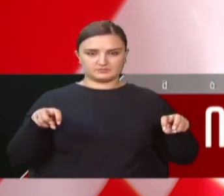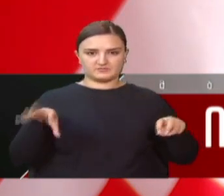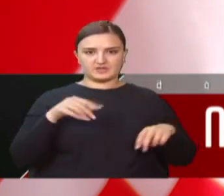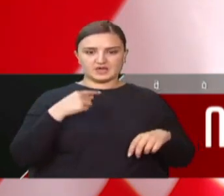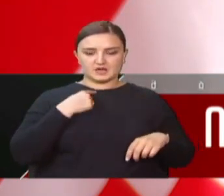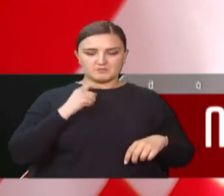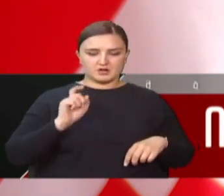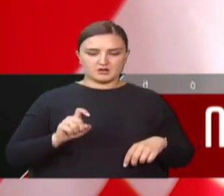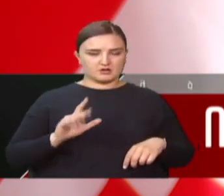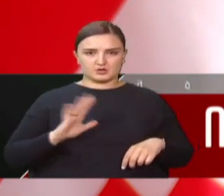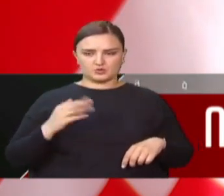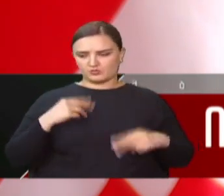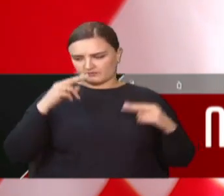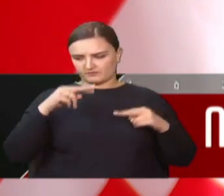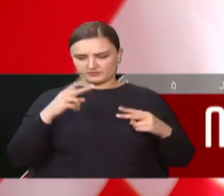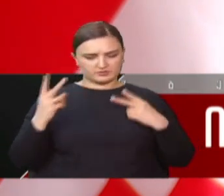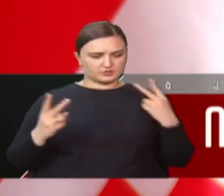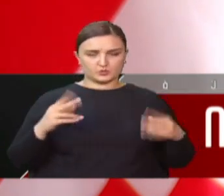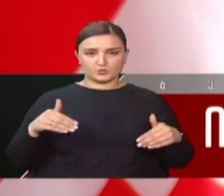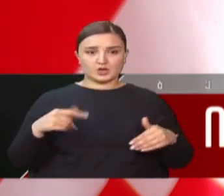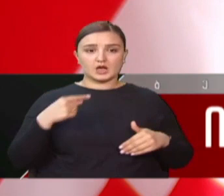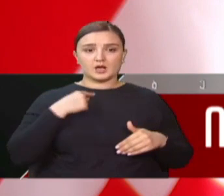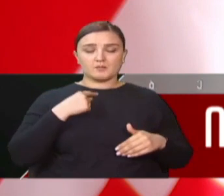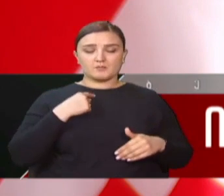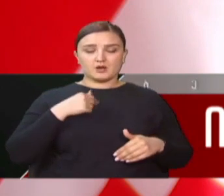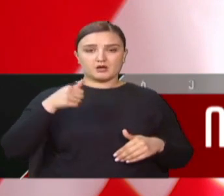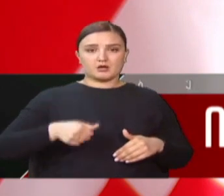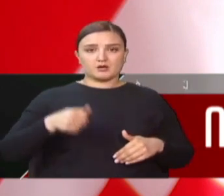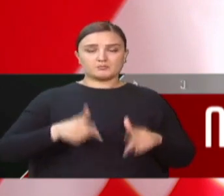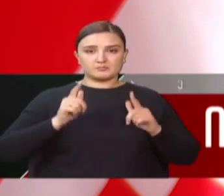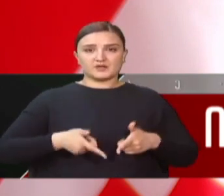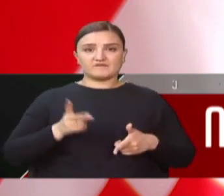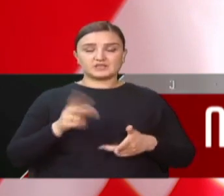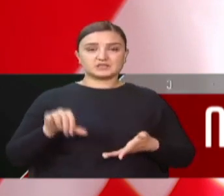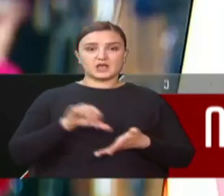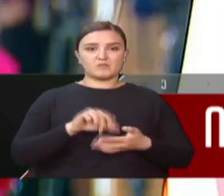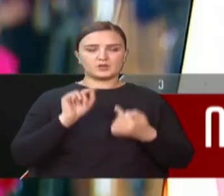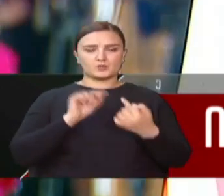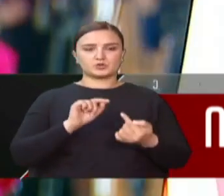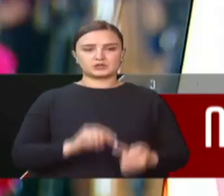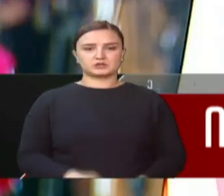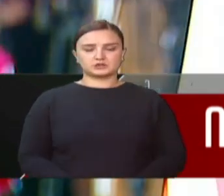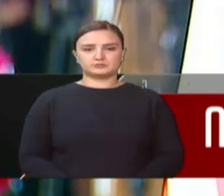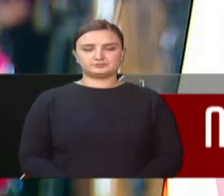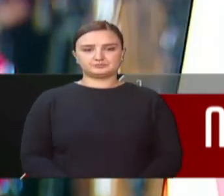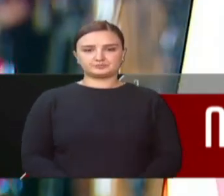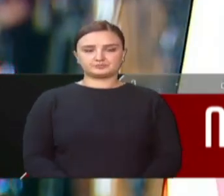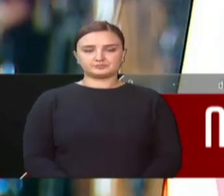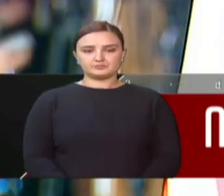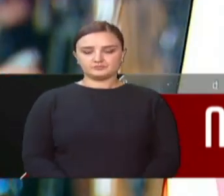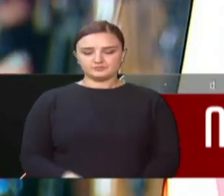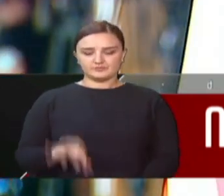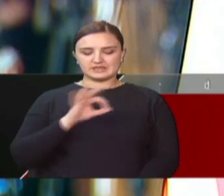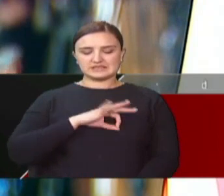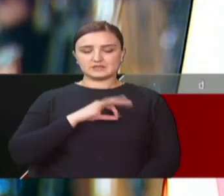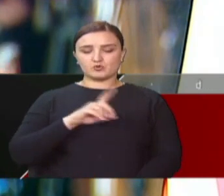ხმა. დანარჩენს რაც ეხება ხმის მიმცემი არის იმ ადამიანში, ვინც გამოვიდა პროტესტის ნიშნად. პოზიციის იმ ნაწილმა ისარგებლა,